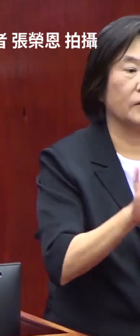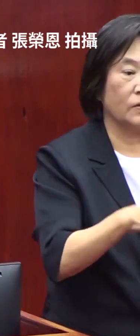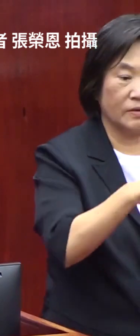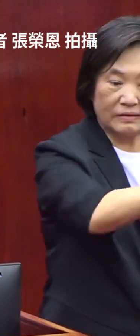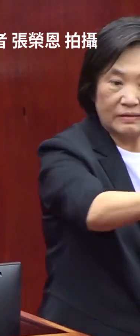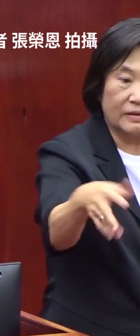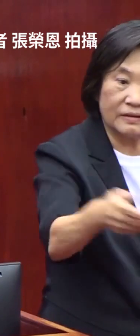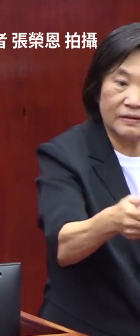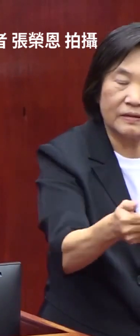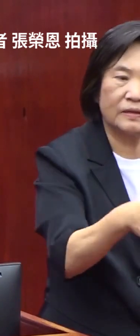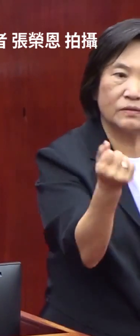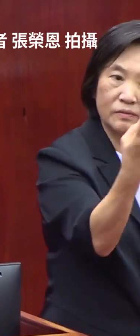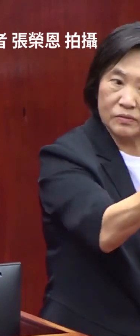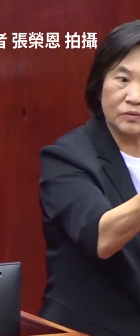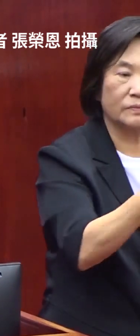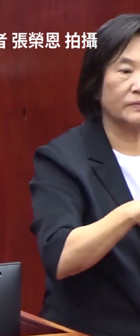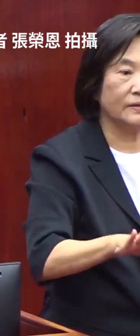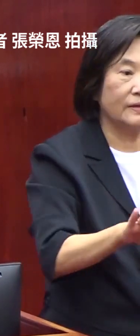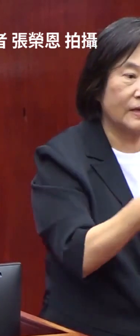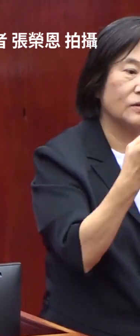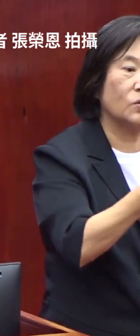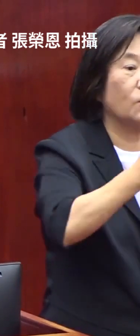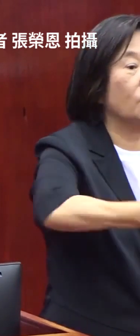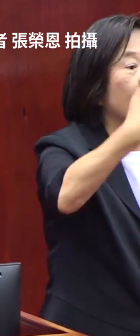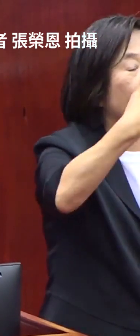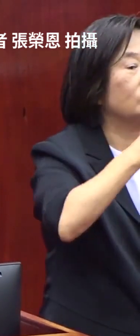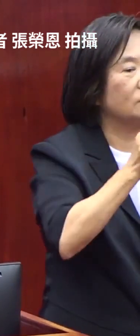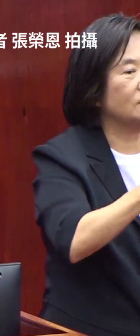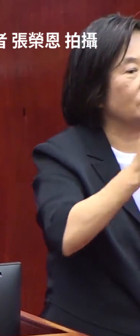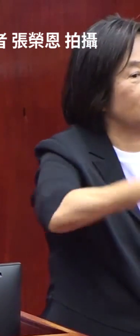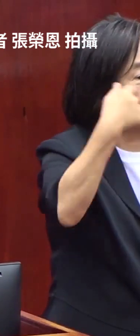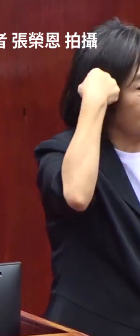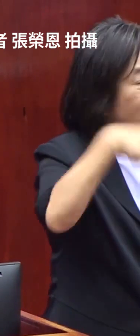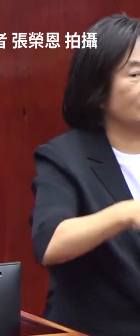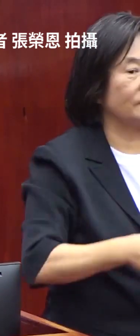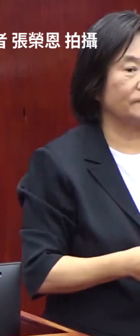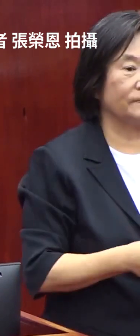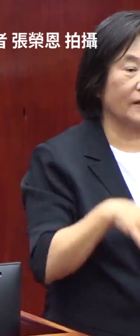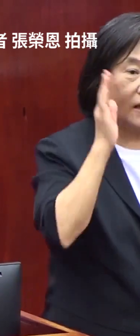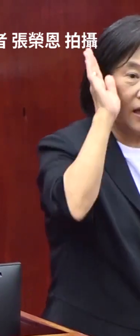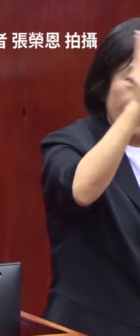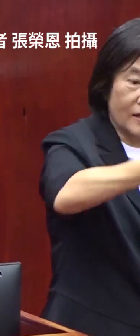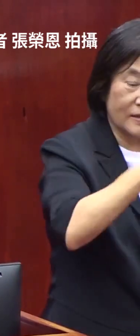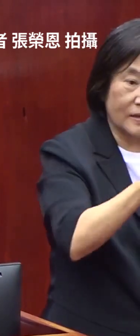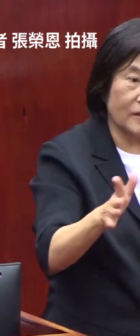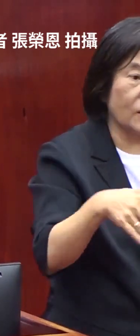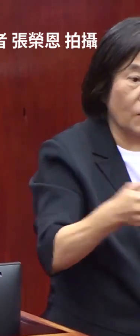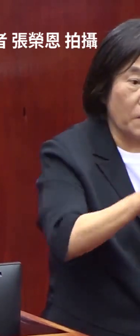工的公宅一样，都是下一任的市长去检查。不过在2年内会完工的公宅基地因为过去